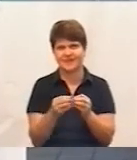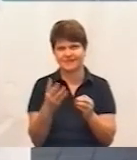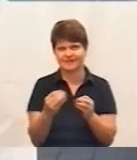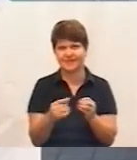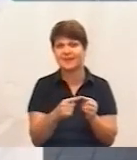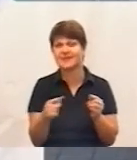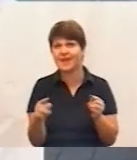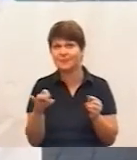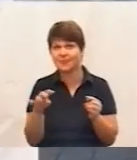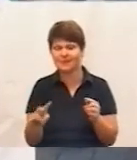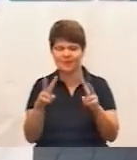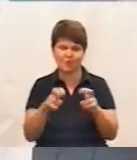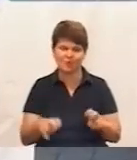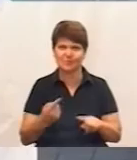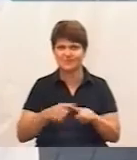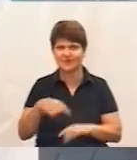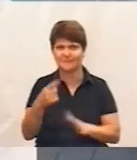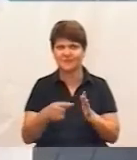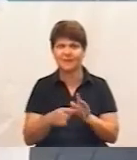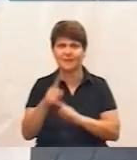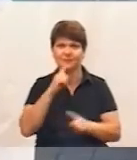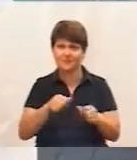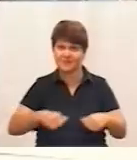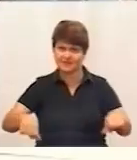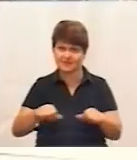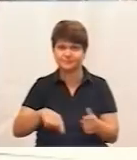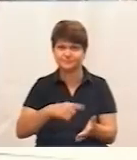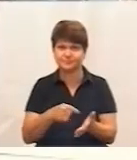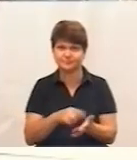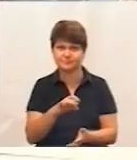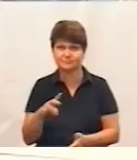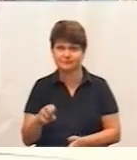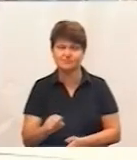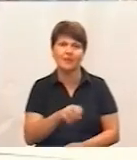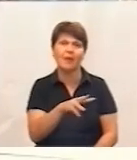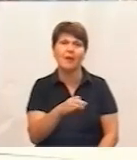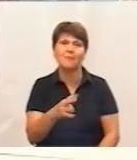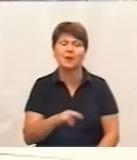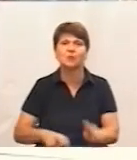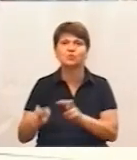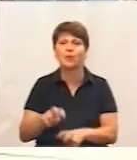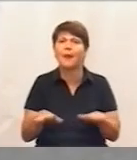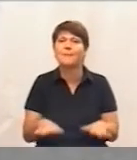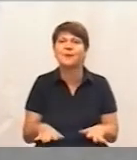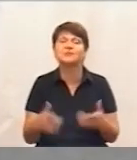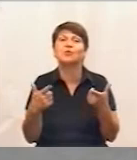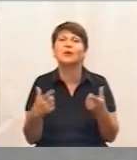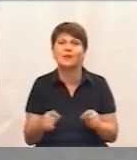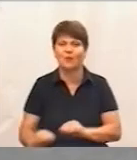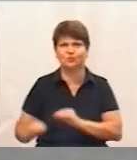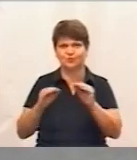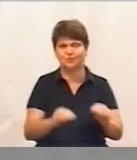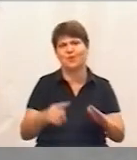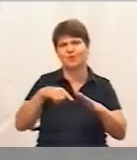термін має бути розглянуто це питання на сесії міської ради. Наразі у мерії шукають локацію, де можна було б встановити